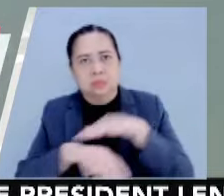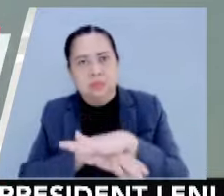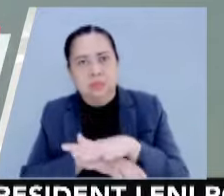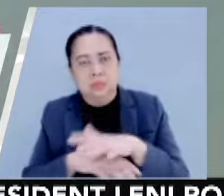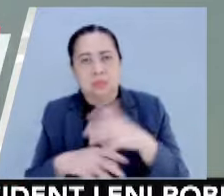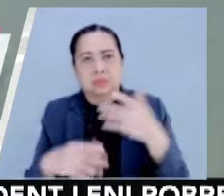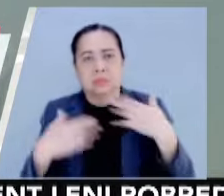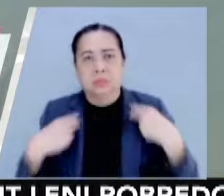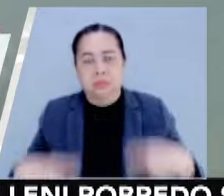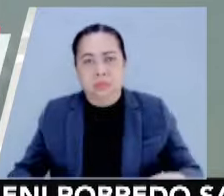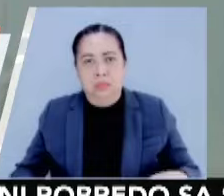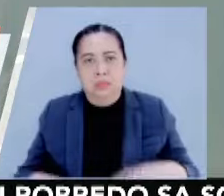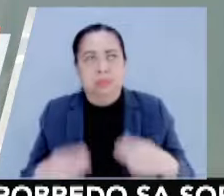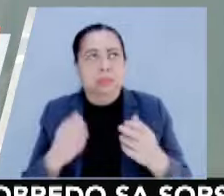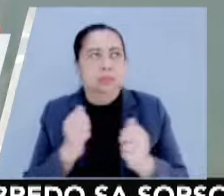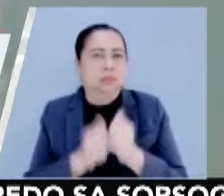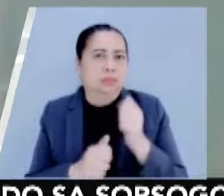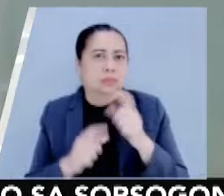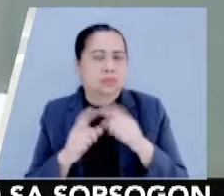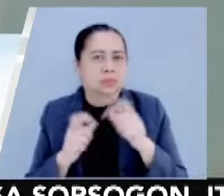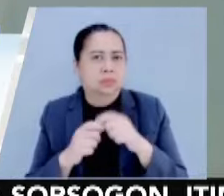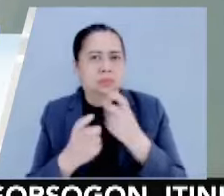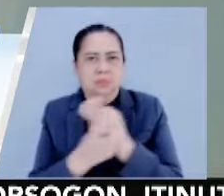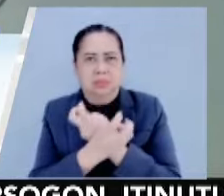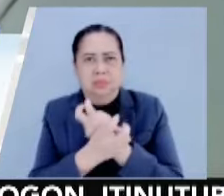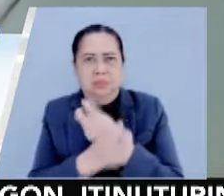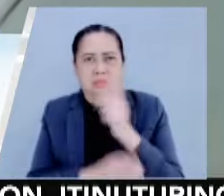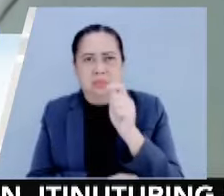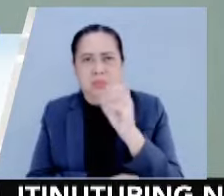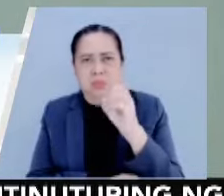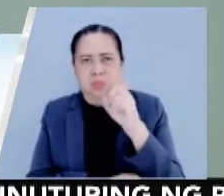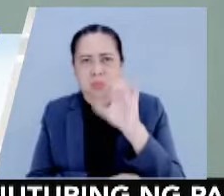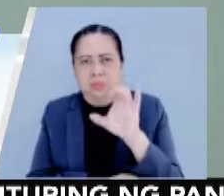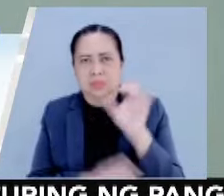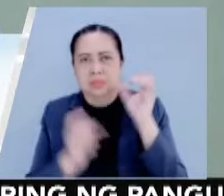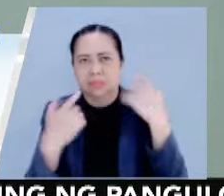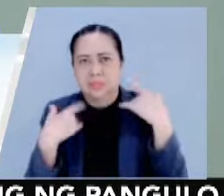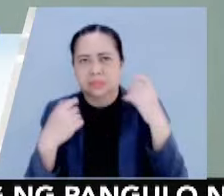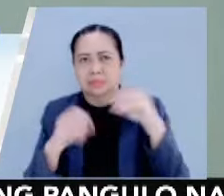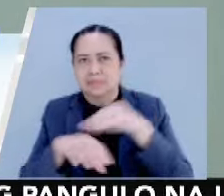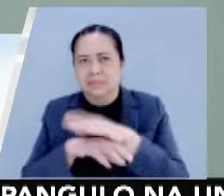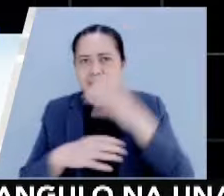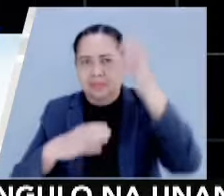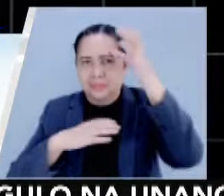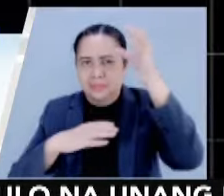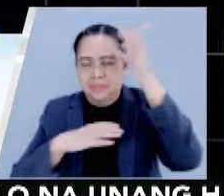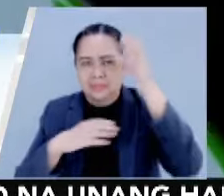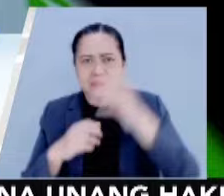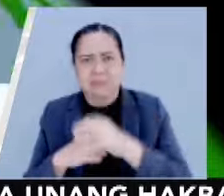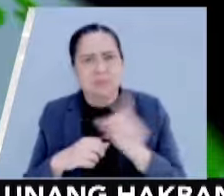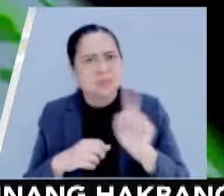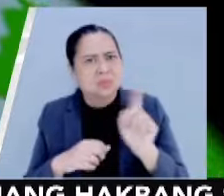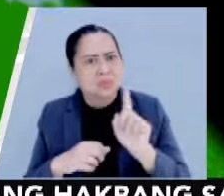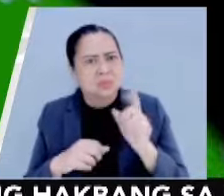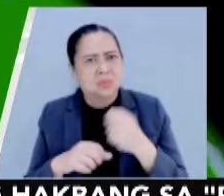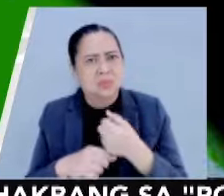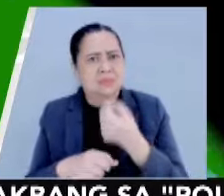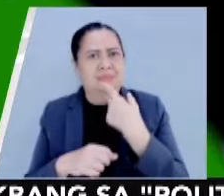are usually very toxic and carcinogenic. Dok! Ang bato!